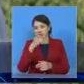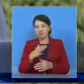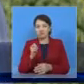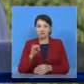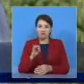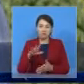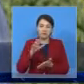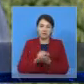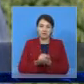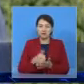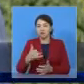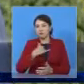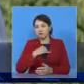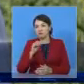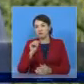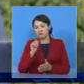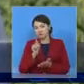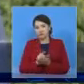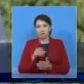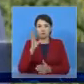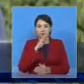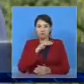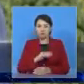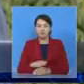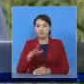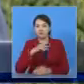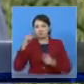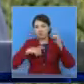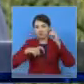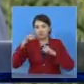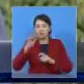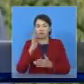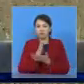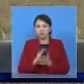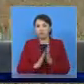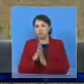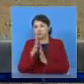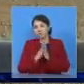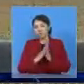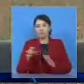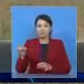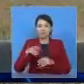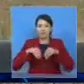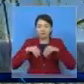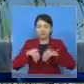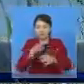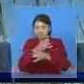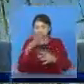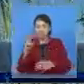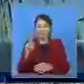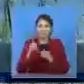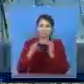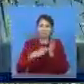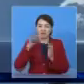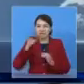занимаемся. Думаю, что у нас должно получиться. Был бы дождик, будет урожай. По району засеяны зерновые культуры на